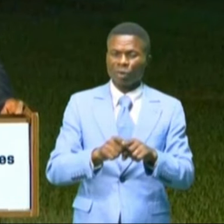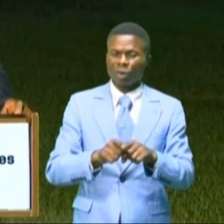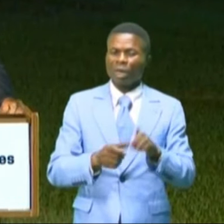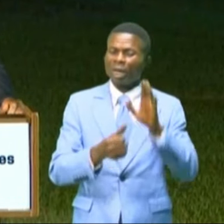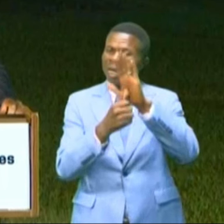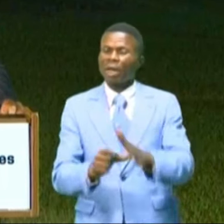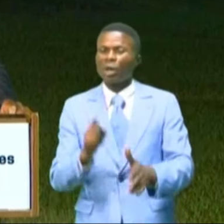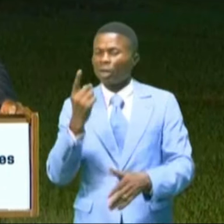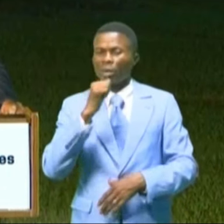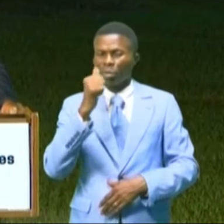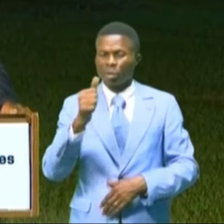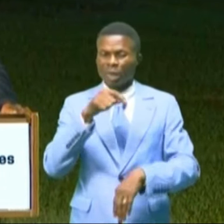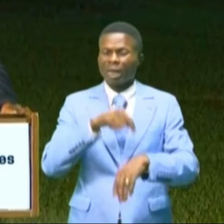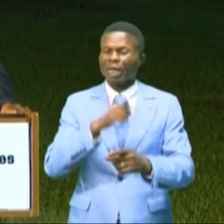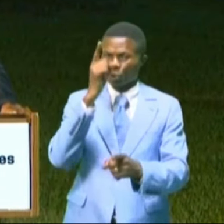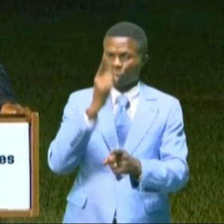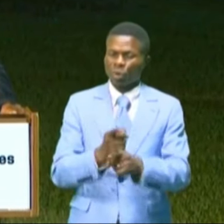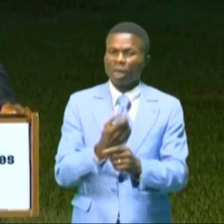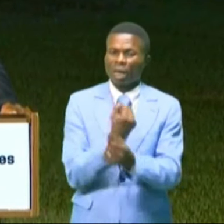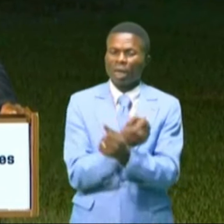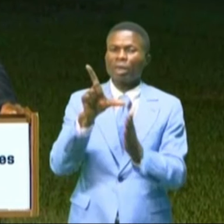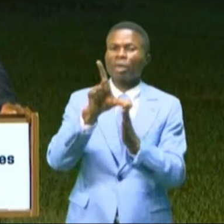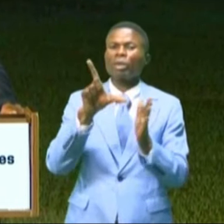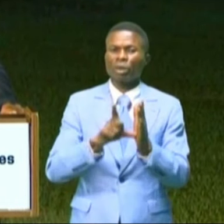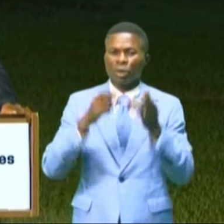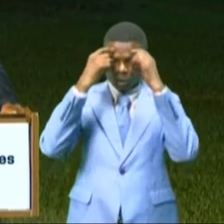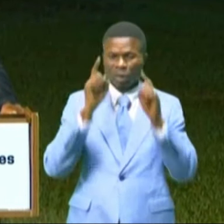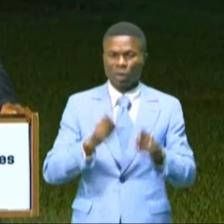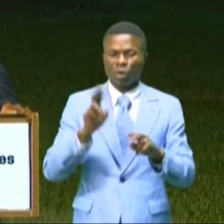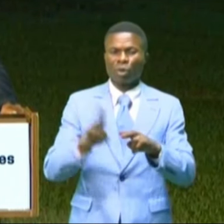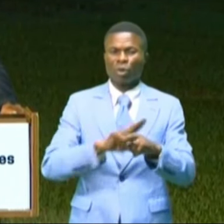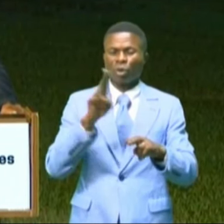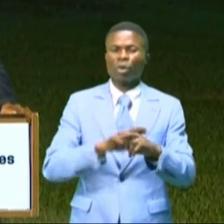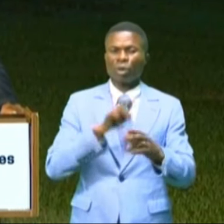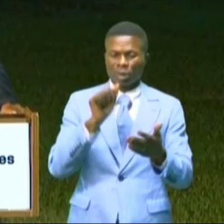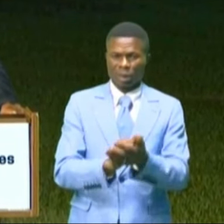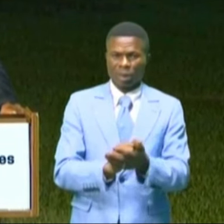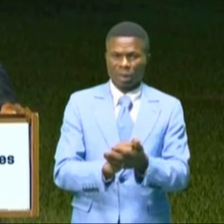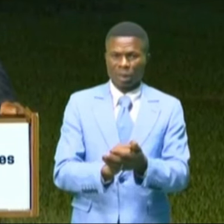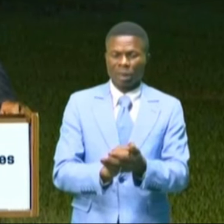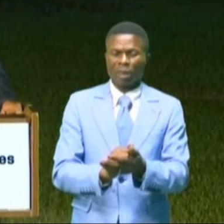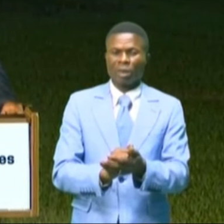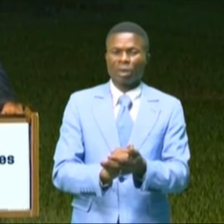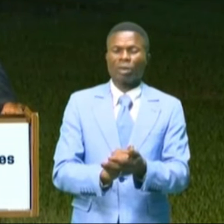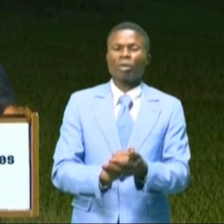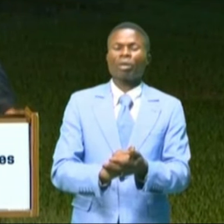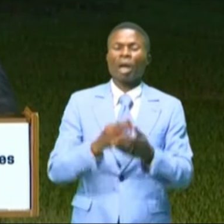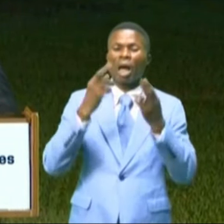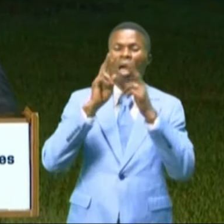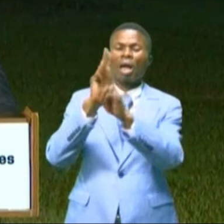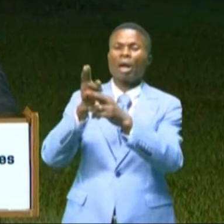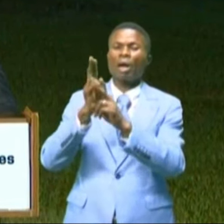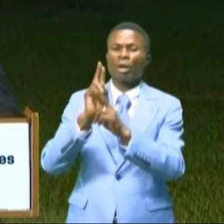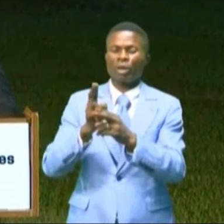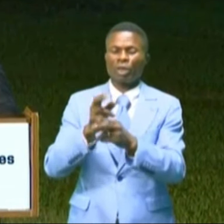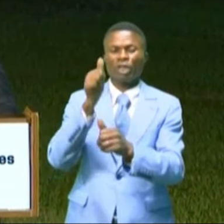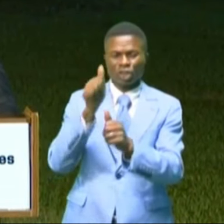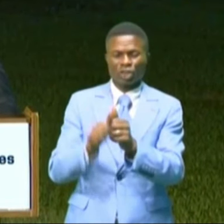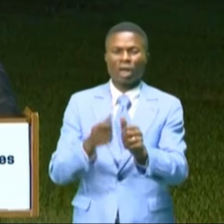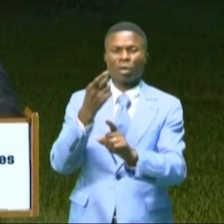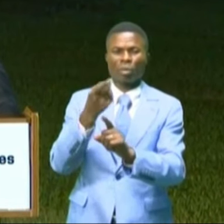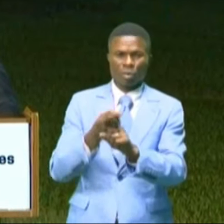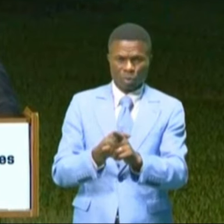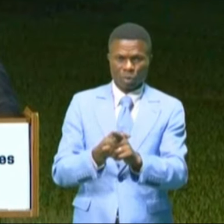100 délais aux prescrits de la loi et ses mesures d'application en cette matière. Un rapport circonstancié